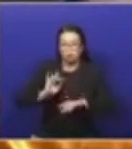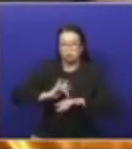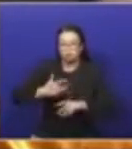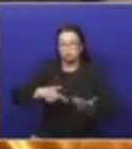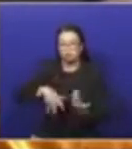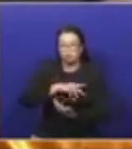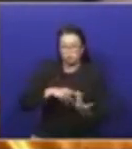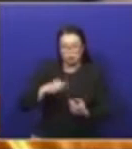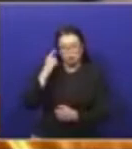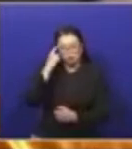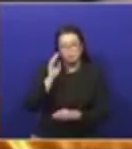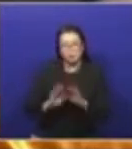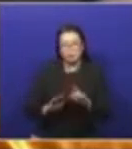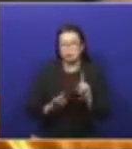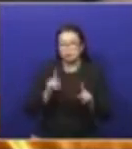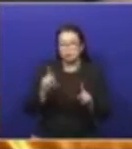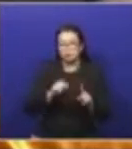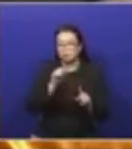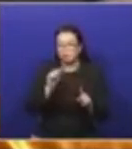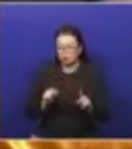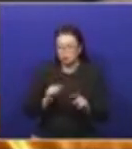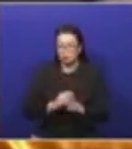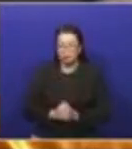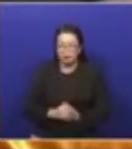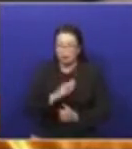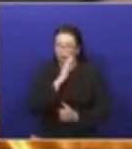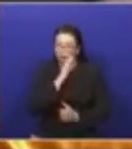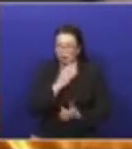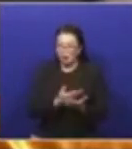กว่าล้านนี้ไม่มากครับคิดแล้วไม่ถึง 1%แต่ถ้าเอาเงินเป็นตัวตั้ง